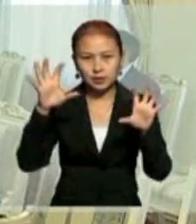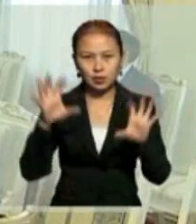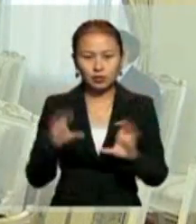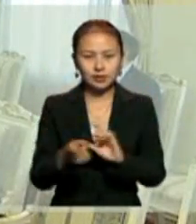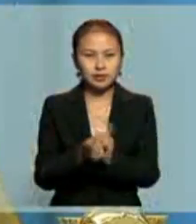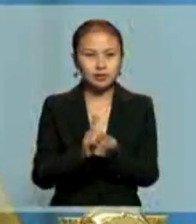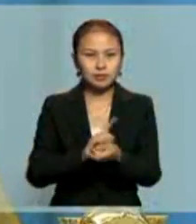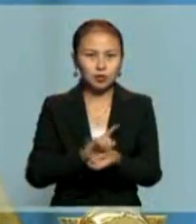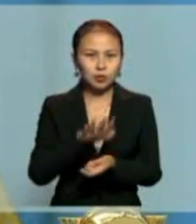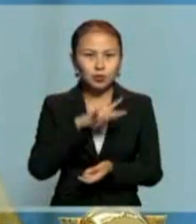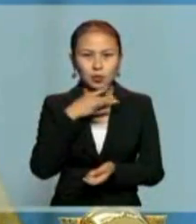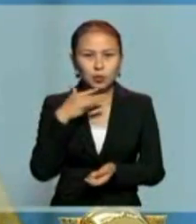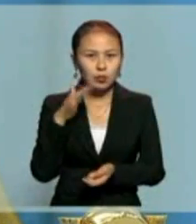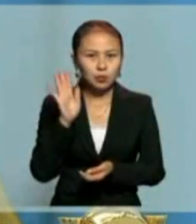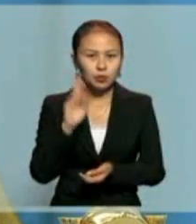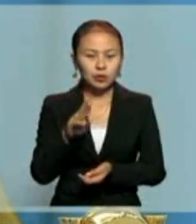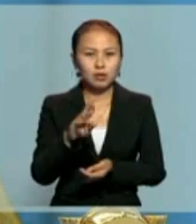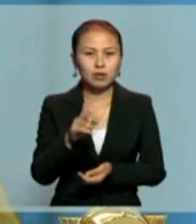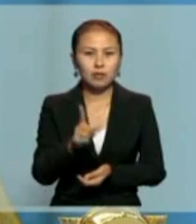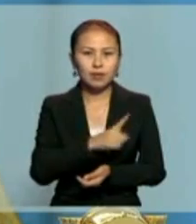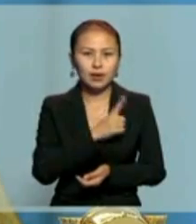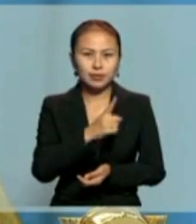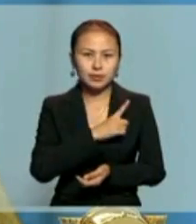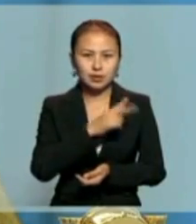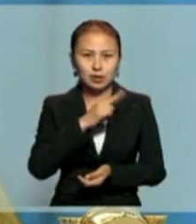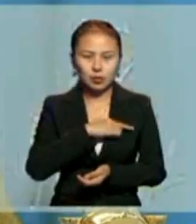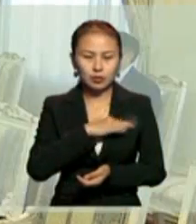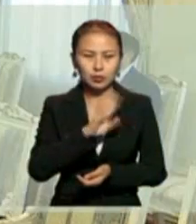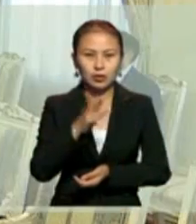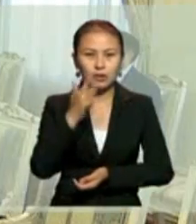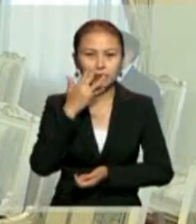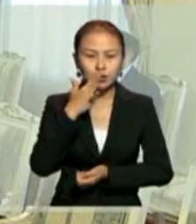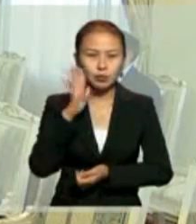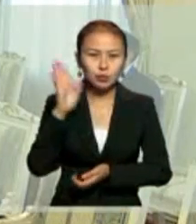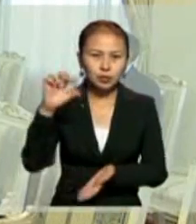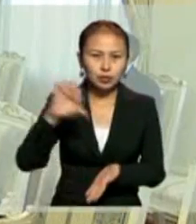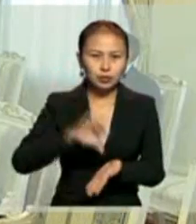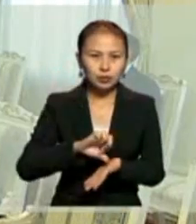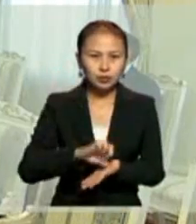жасауымыз керек. Көп мамандар жұмыс істейді, шетелдік эксперттер бар оның ішінде.